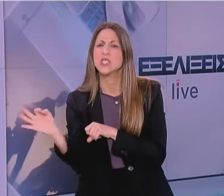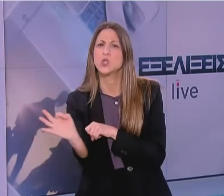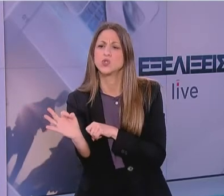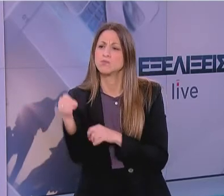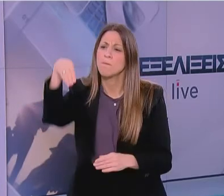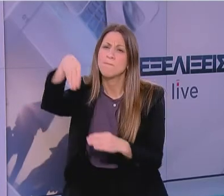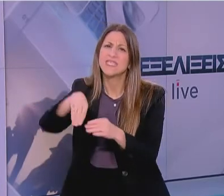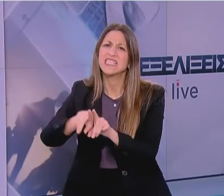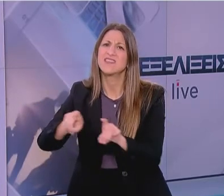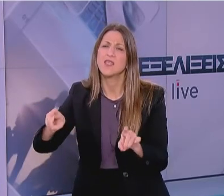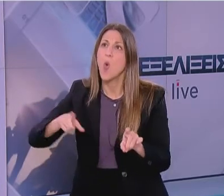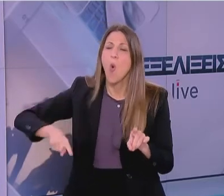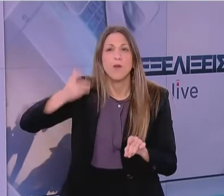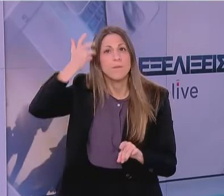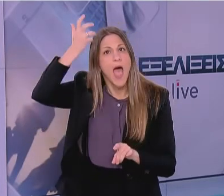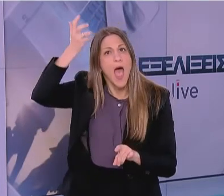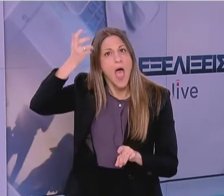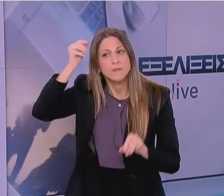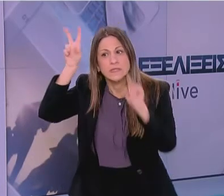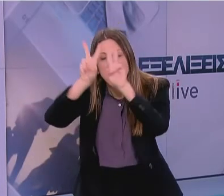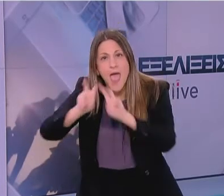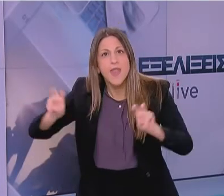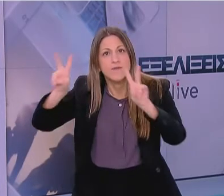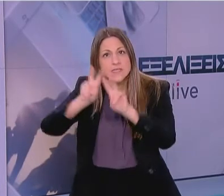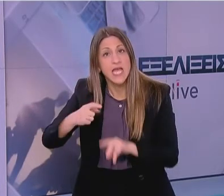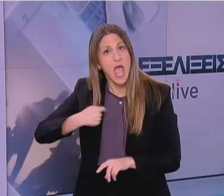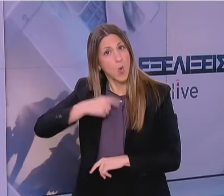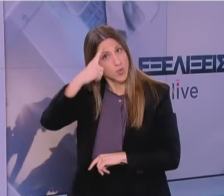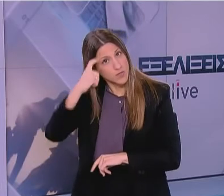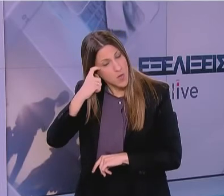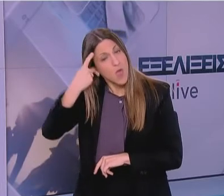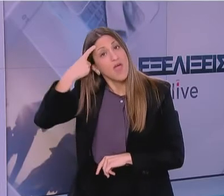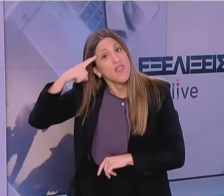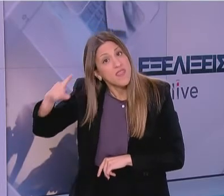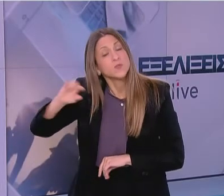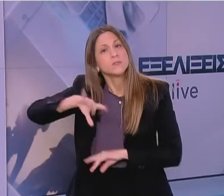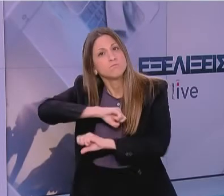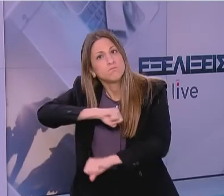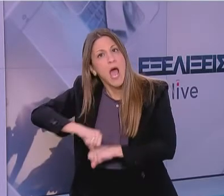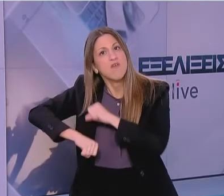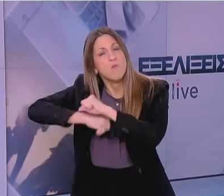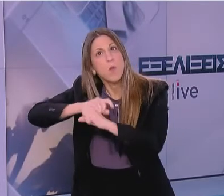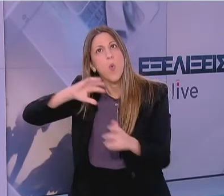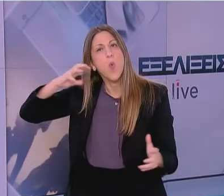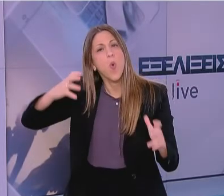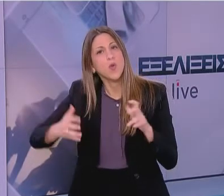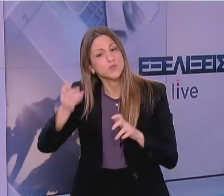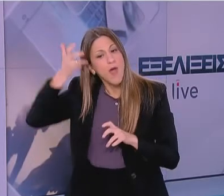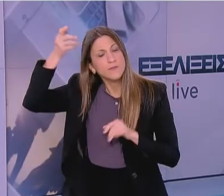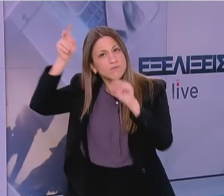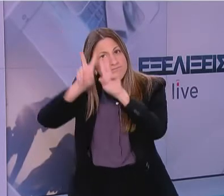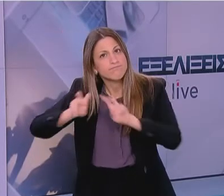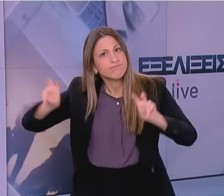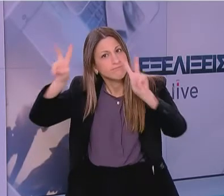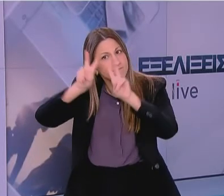οι επιστήμονες στον κόσμο ψάχνουν. Φυσικά και δεν το γνωρίζω, αλλά γίνεται τεράστια ερευνητική προσπάθεια για να βρούμε τι ακριβώς συμβαίνει. Γι'